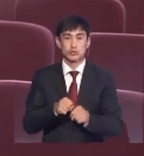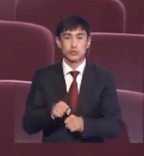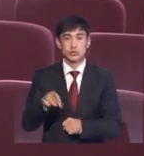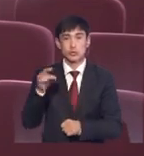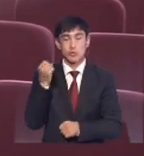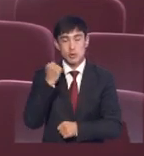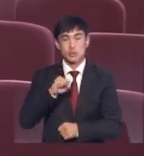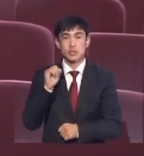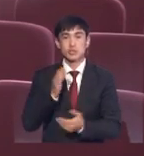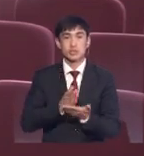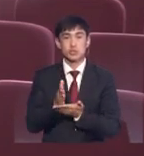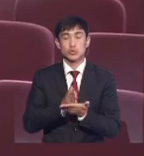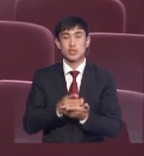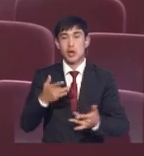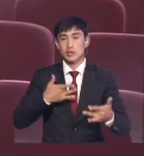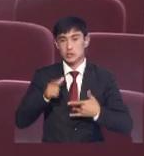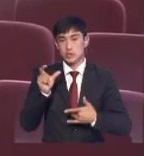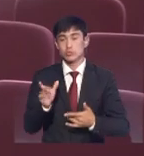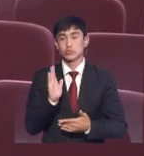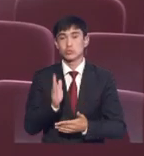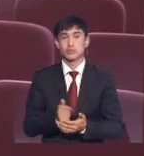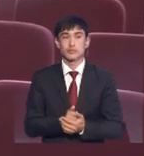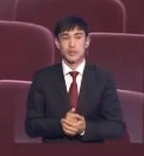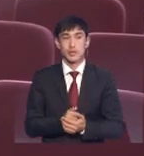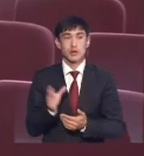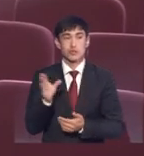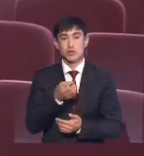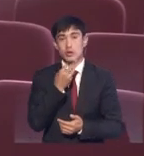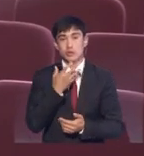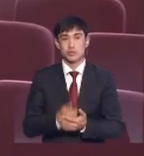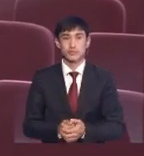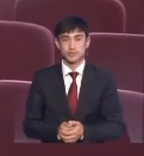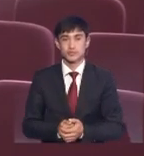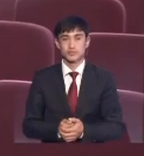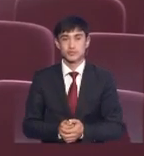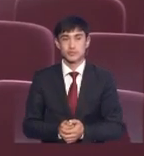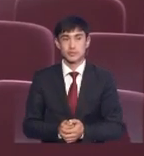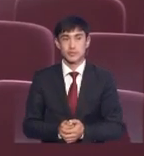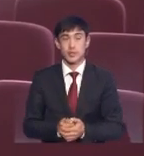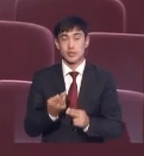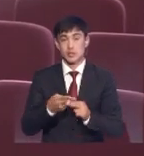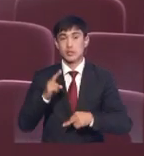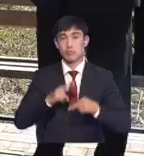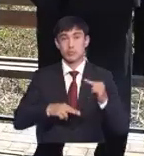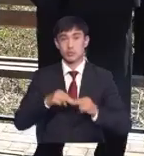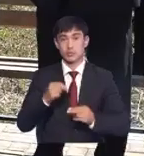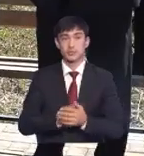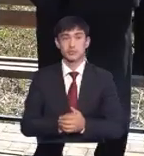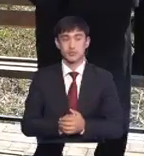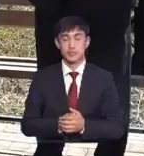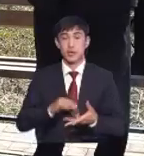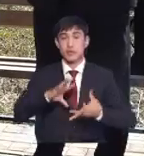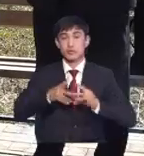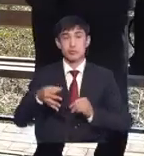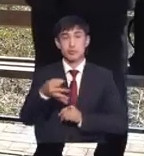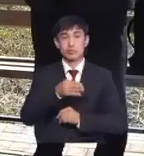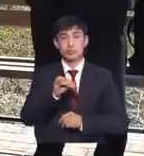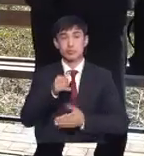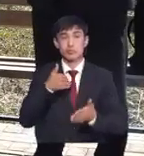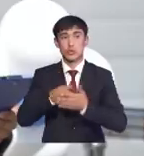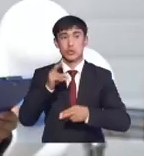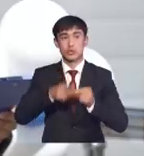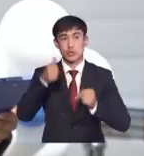Ну, заслуженные артисты, может быть. Ну, это все хорошо. Для этого и построен. В целом, по области ЖТСУ до конца